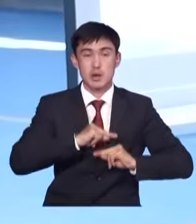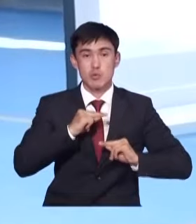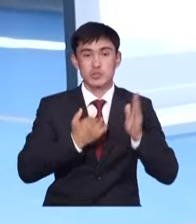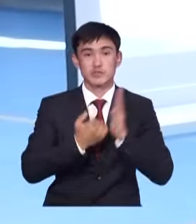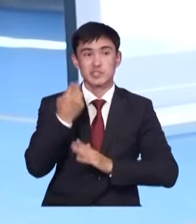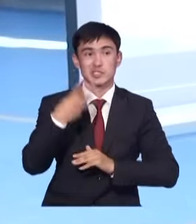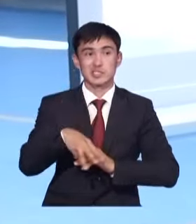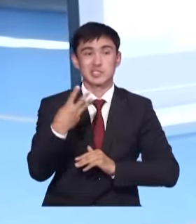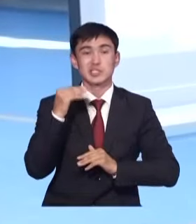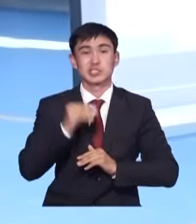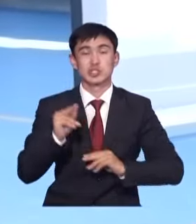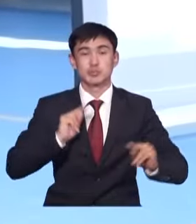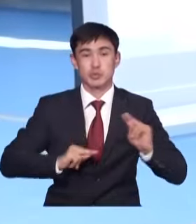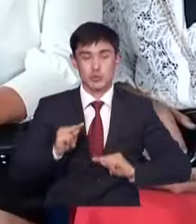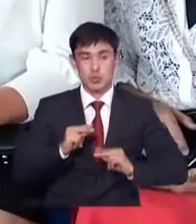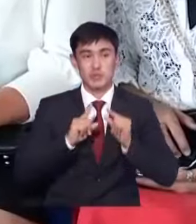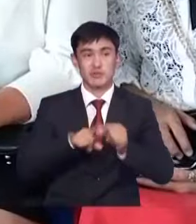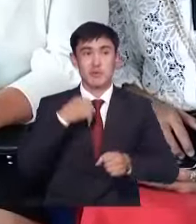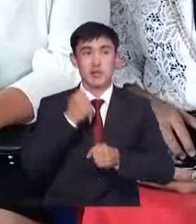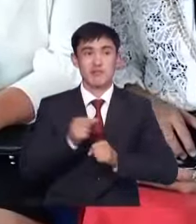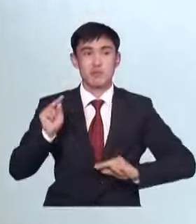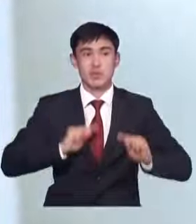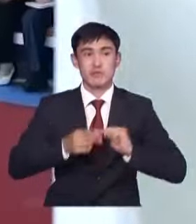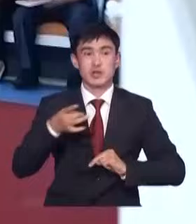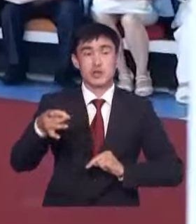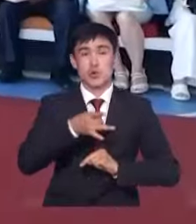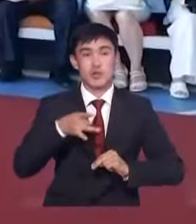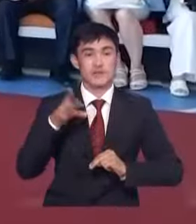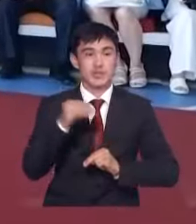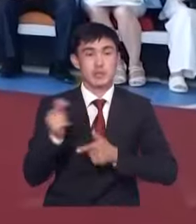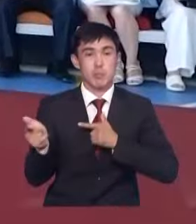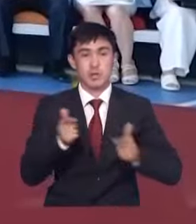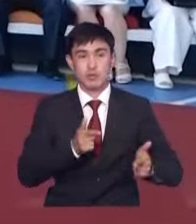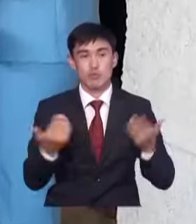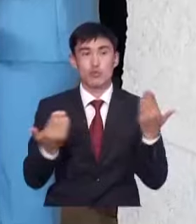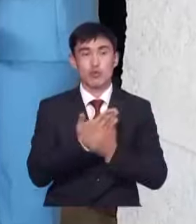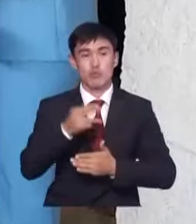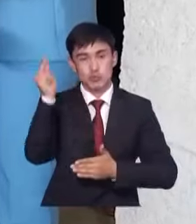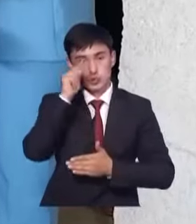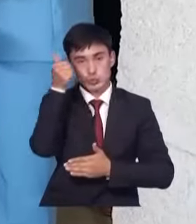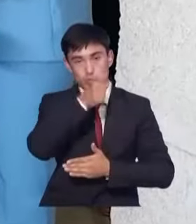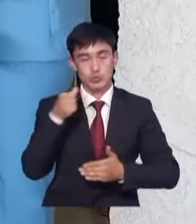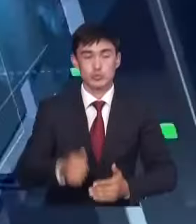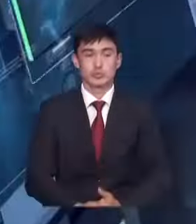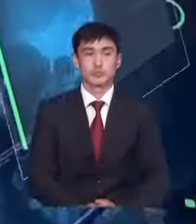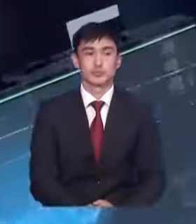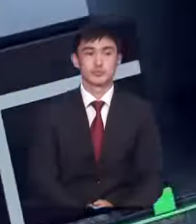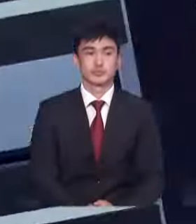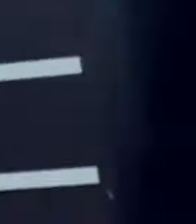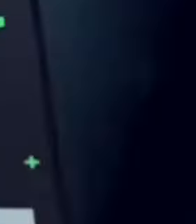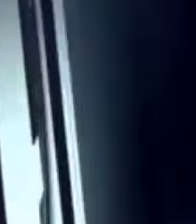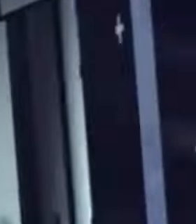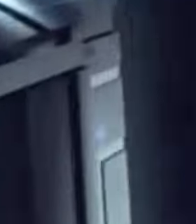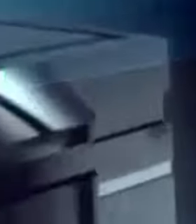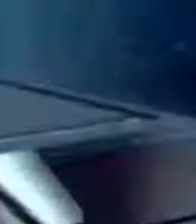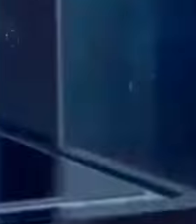свыше 33 тысяч педагогов. По словам главного педагога региона, все они подготовлены к новому учебному году. Жандос